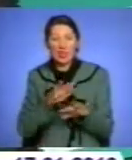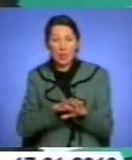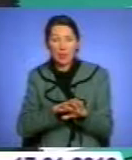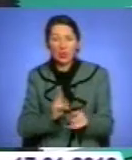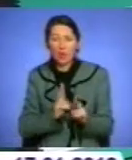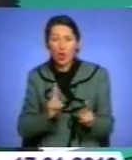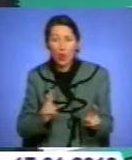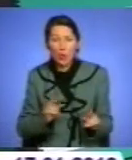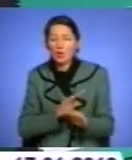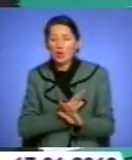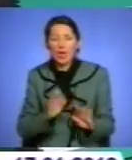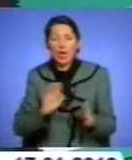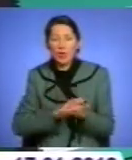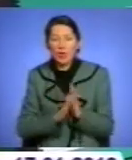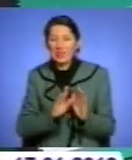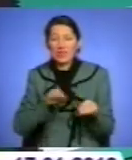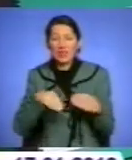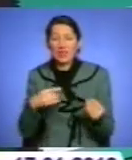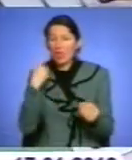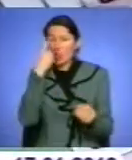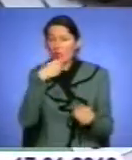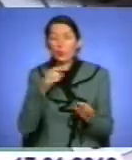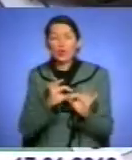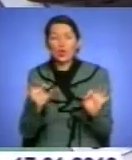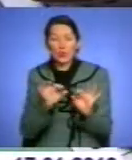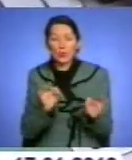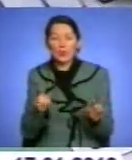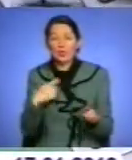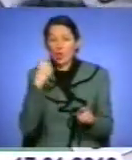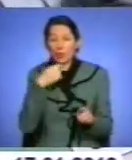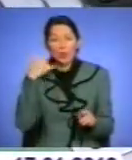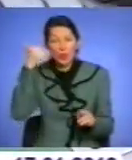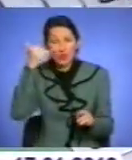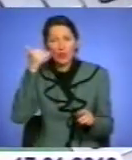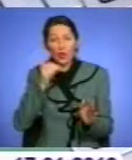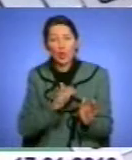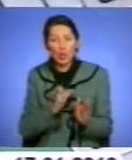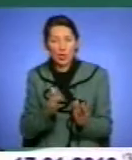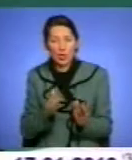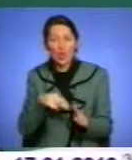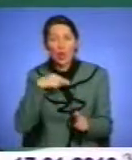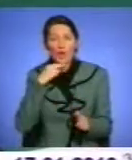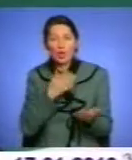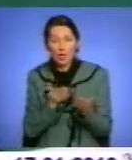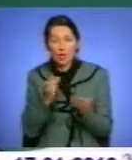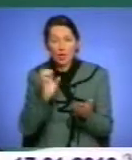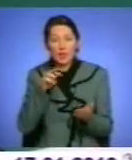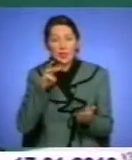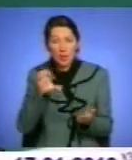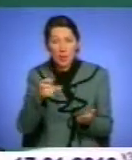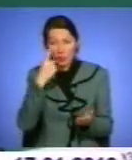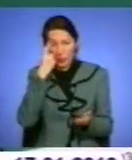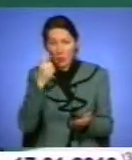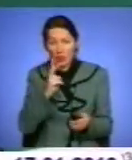Нікому і за жодних обставин не надавайте особистої інформації, особливо в телефонному режимі. Уважно читайте смс-повідомлення, які приходять на